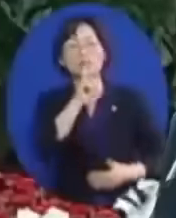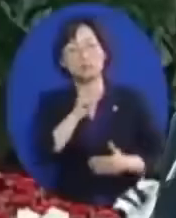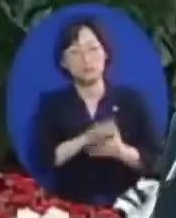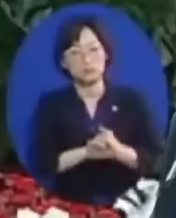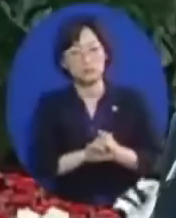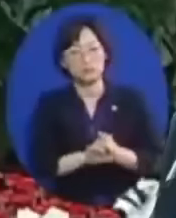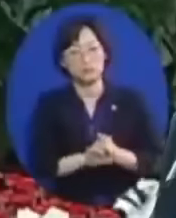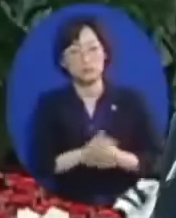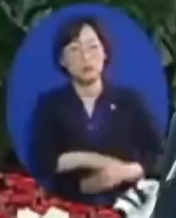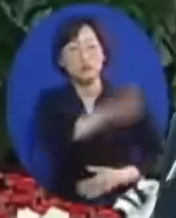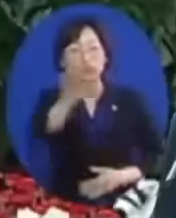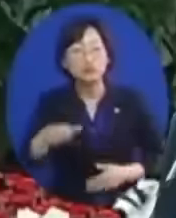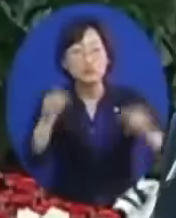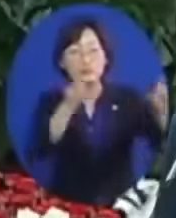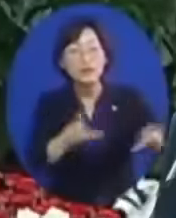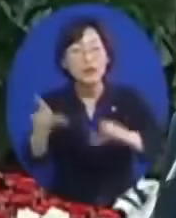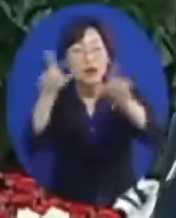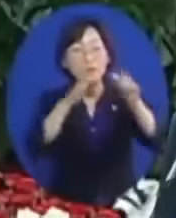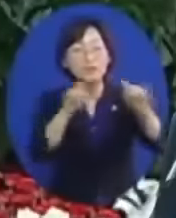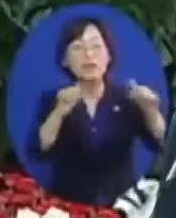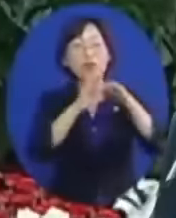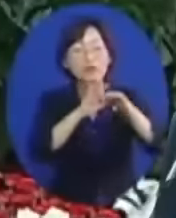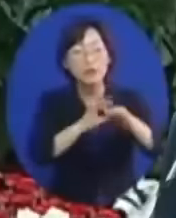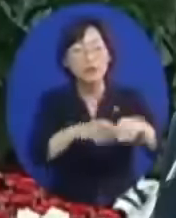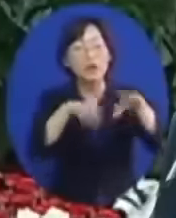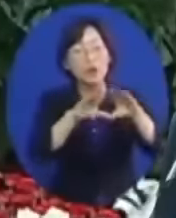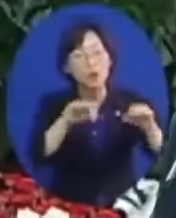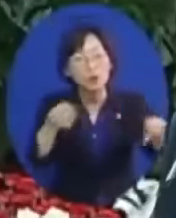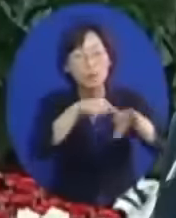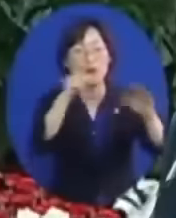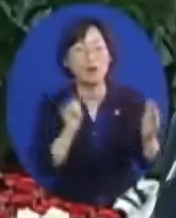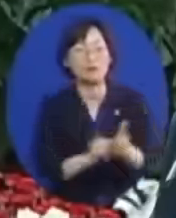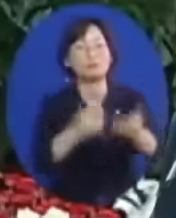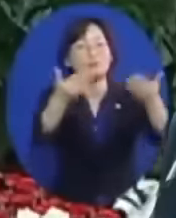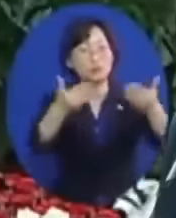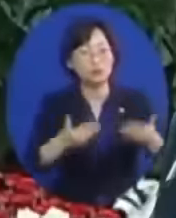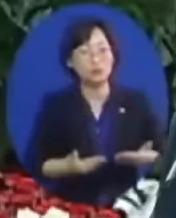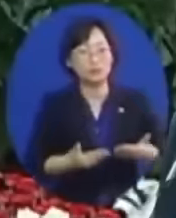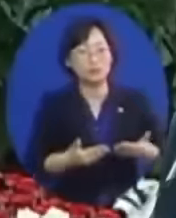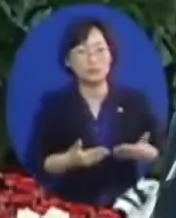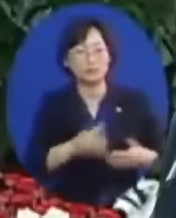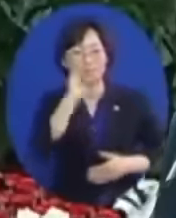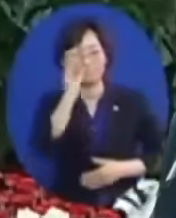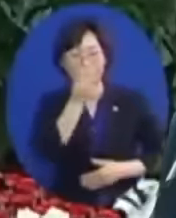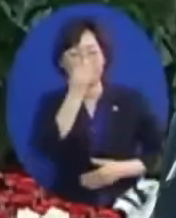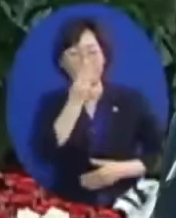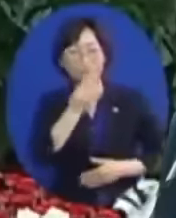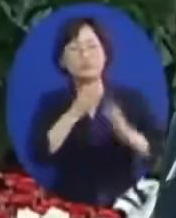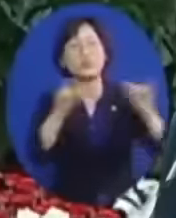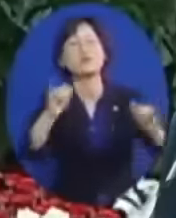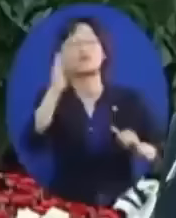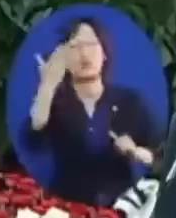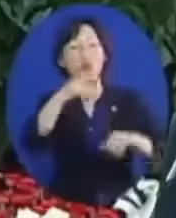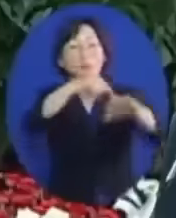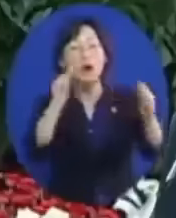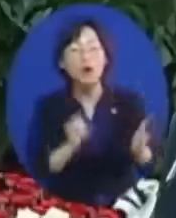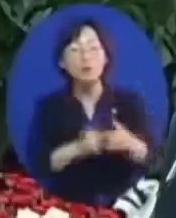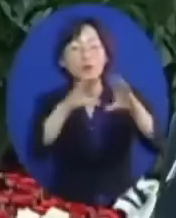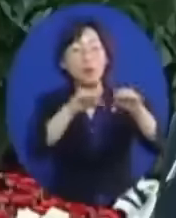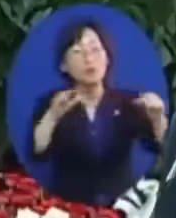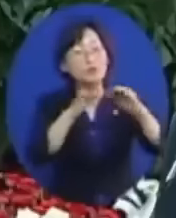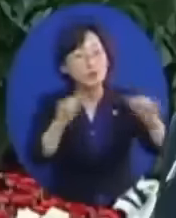것입니다. 우리 삶의 인간관계에서 온유한 마음을 가져주는 것이 승자가 되는 것입니다. 여러분, 마음이 온유한